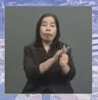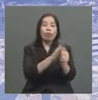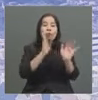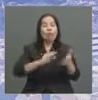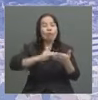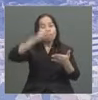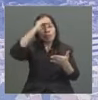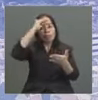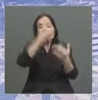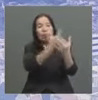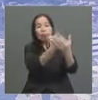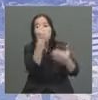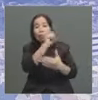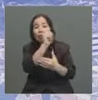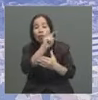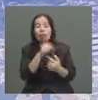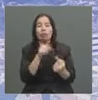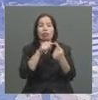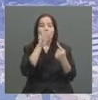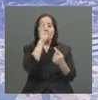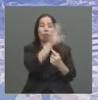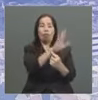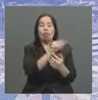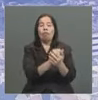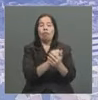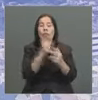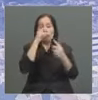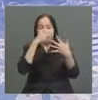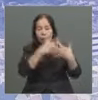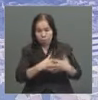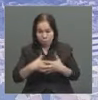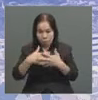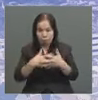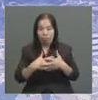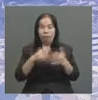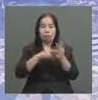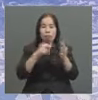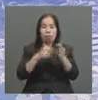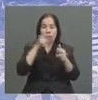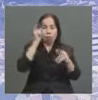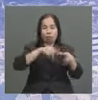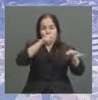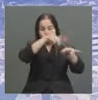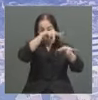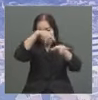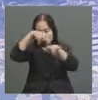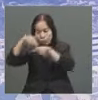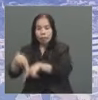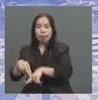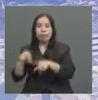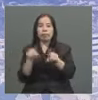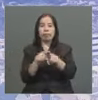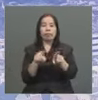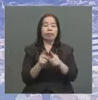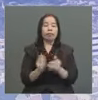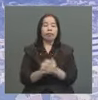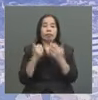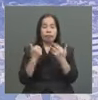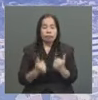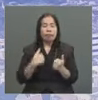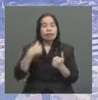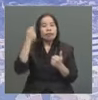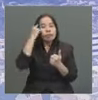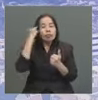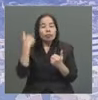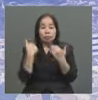ให้ปลอดภัยทั้งคนที่เดินทางมาทั้งระหว่างที่เดินทางมาแล้วก็อยู่กับที่เราด้วยแต่อย่างไรก็ตามแต่ครับก็คง